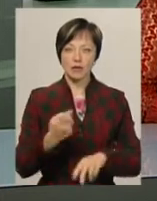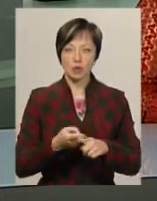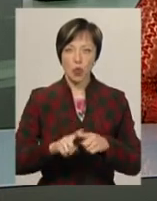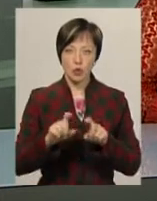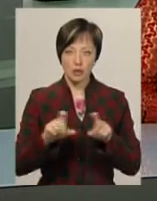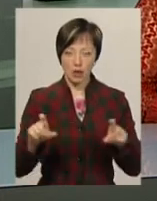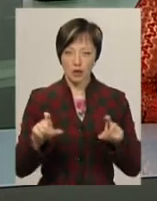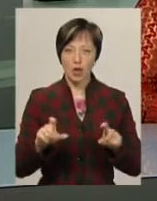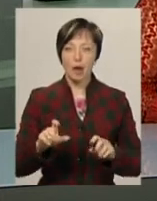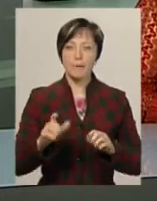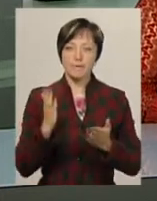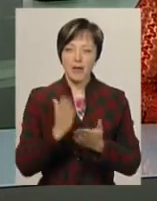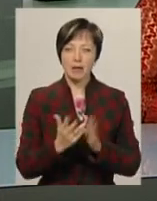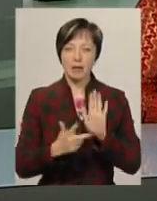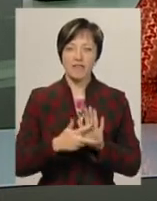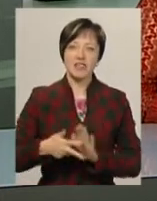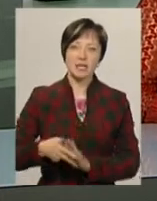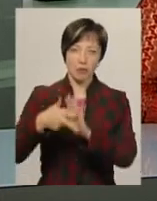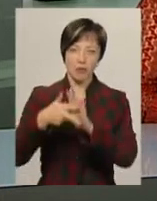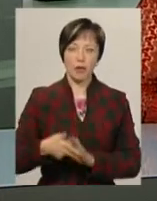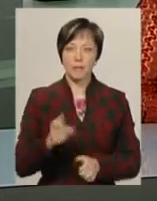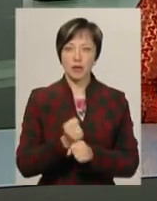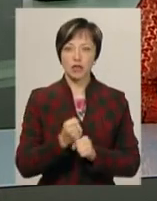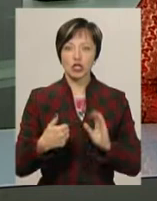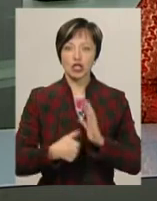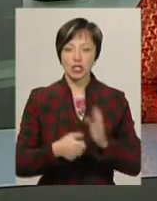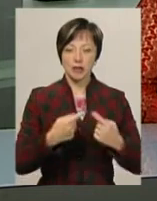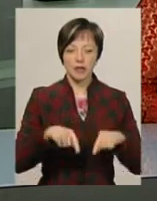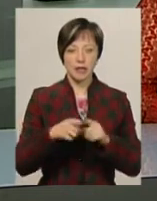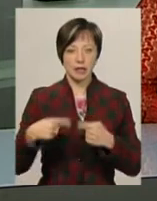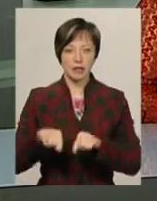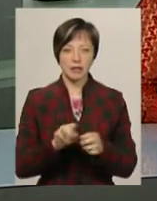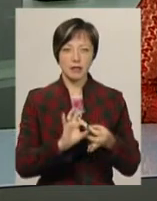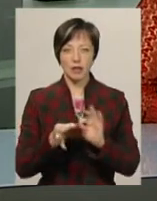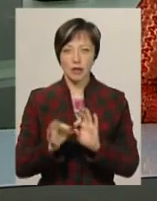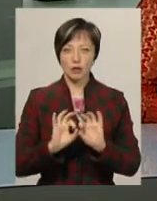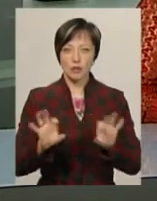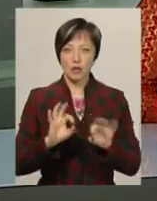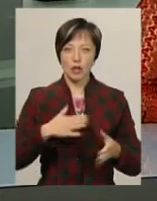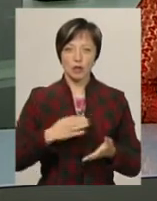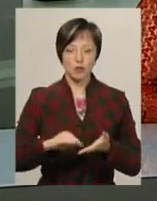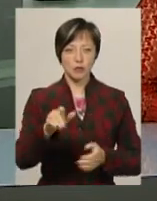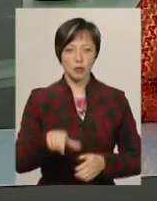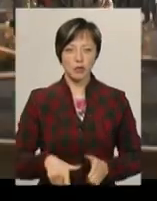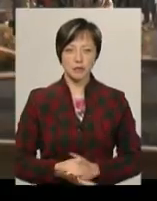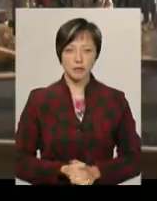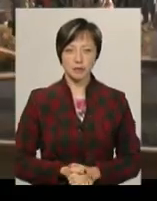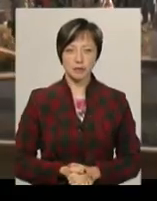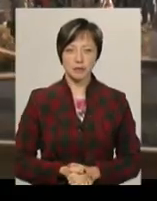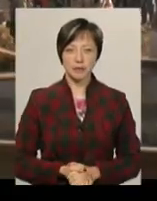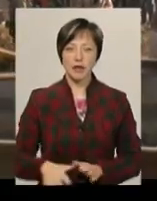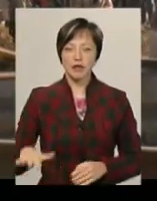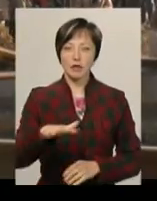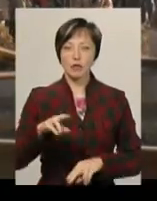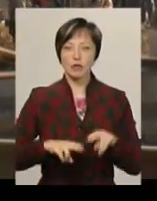закладу. Споруда матиме 8 поверхів, де буде працювати 6 відділень. Детальніше розповідає Ірина Хижа. На